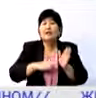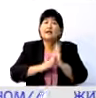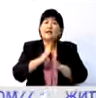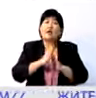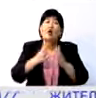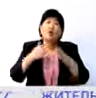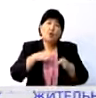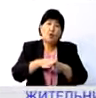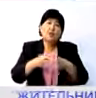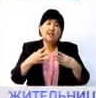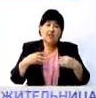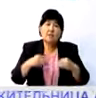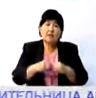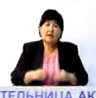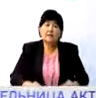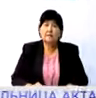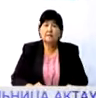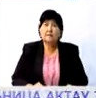семьях.